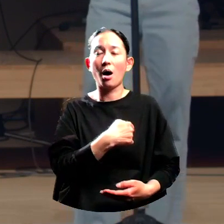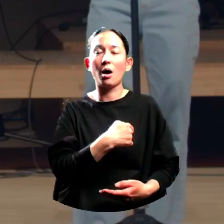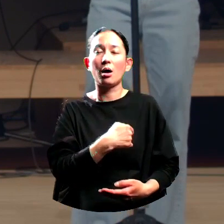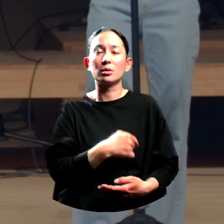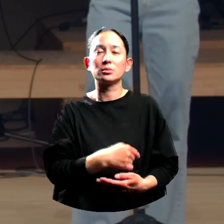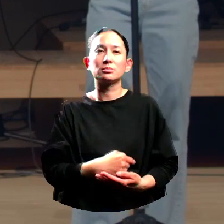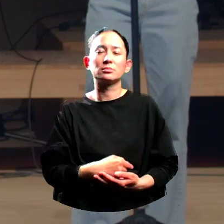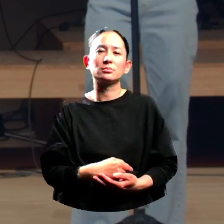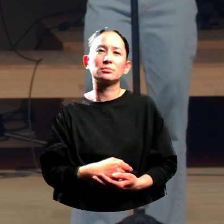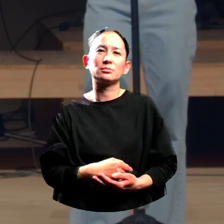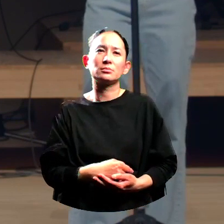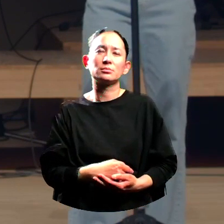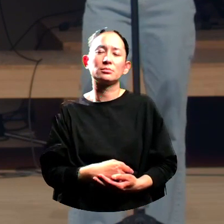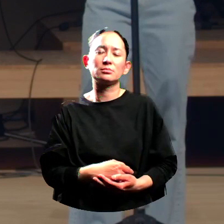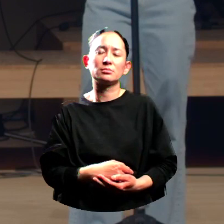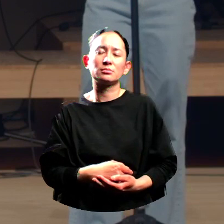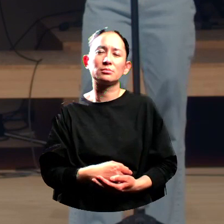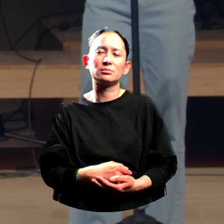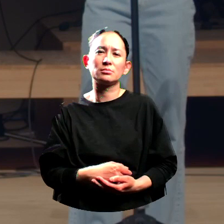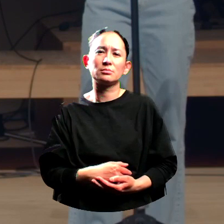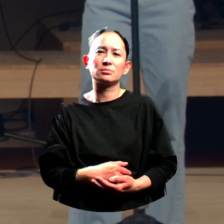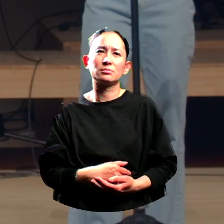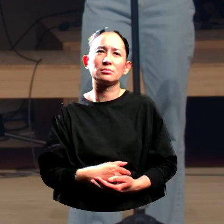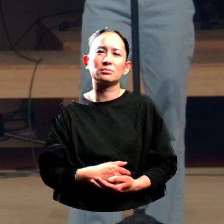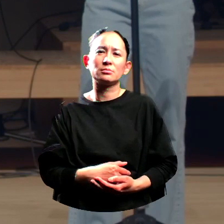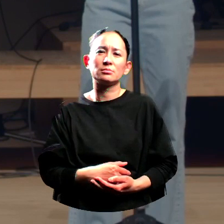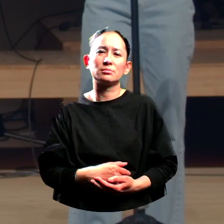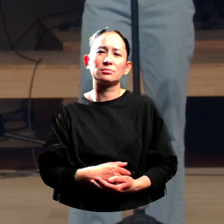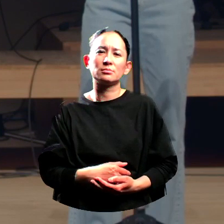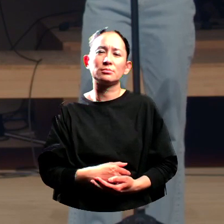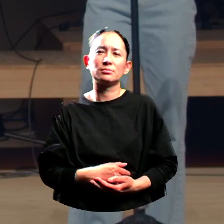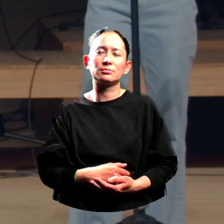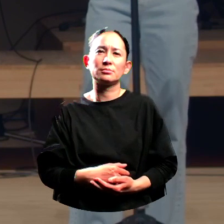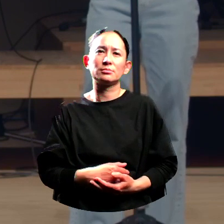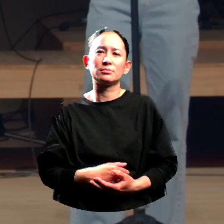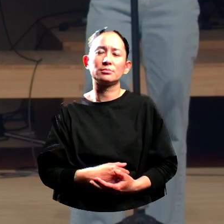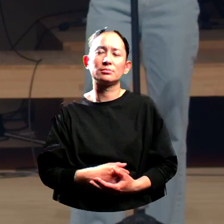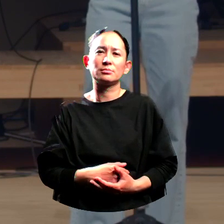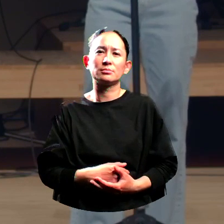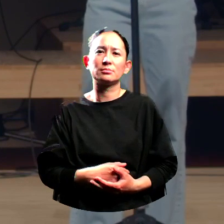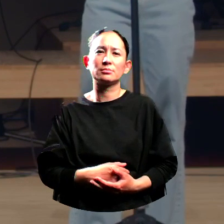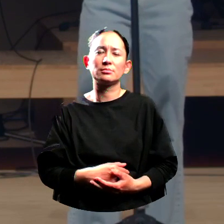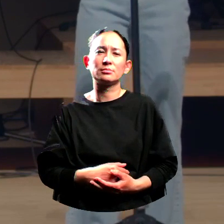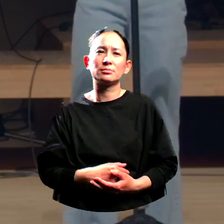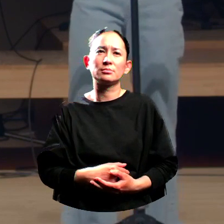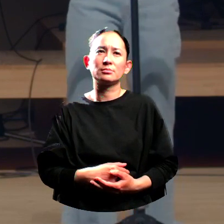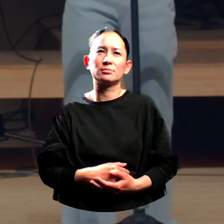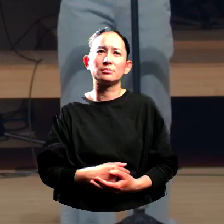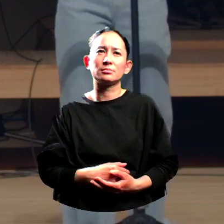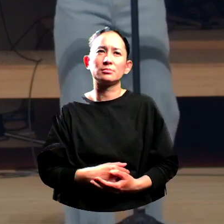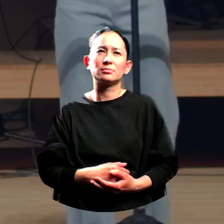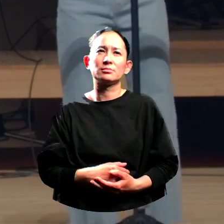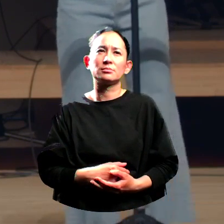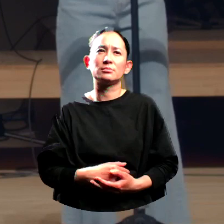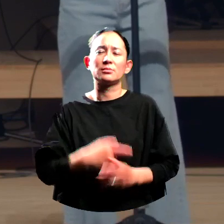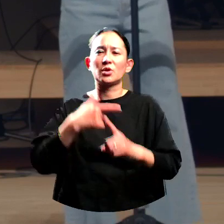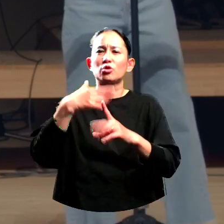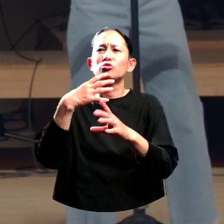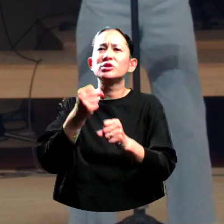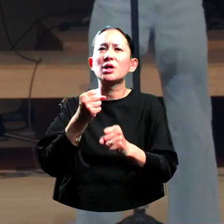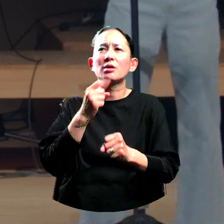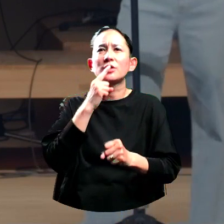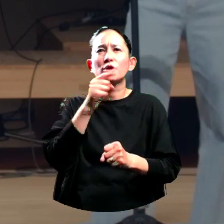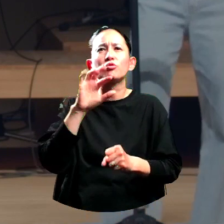Or I didn't do that. Maybe we didn't say anything. But what did we say in our hearts? クリスチャンなんて言いなが